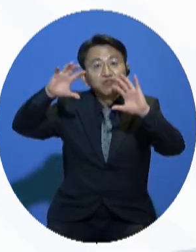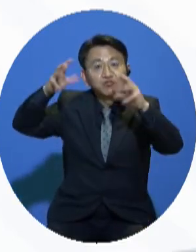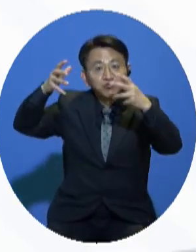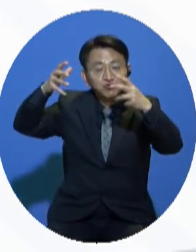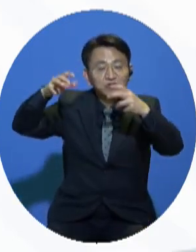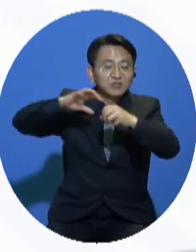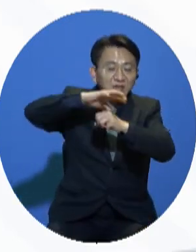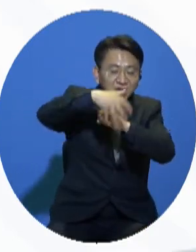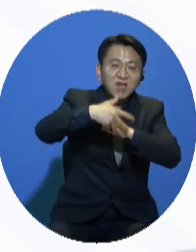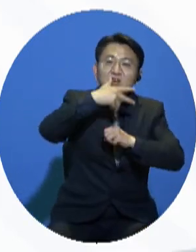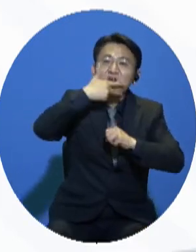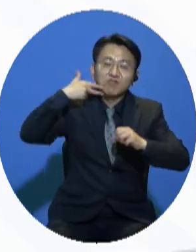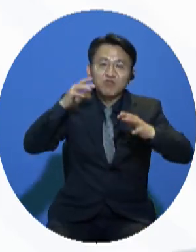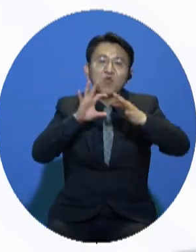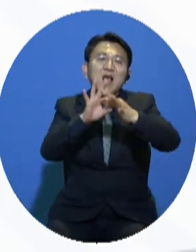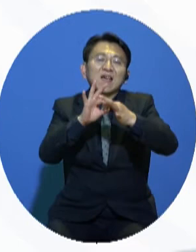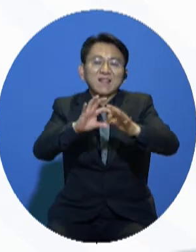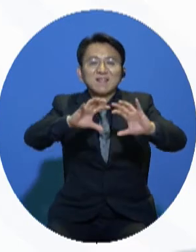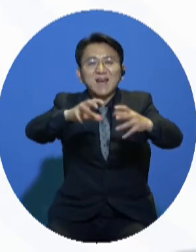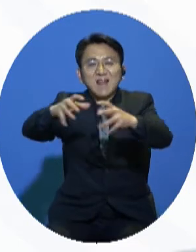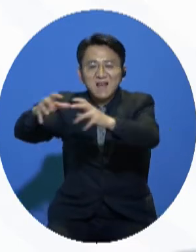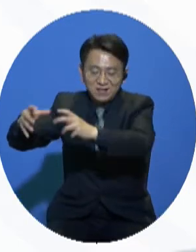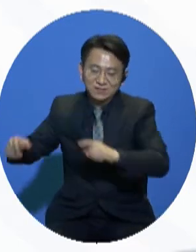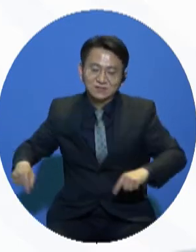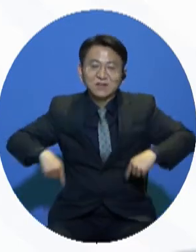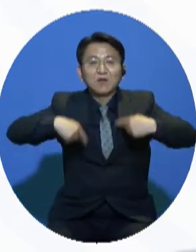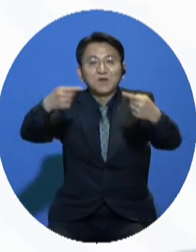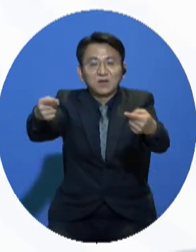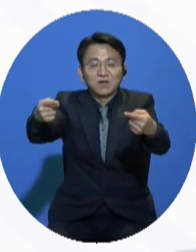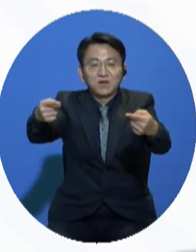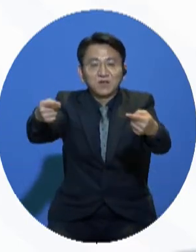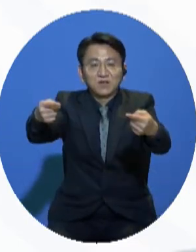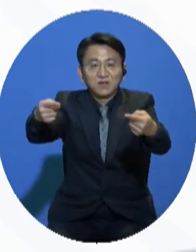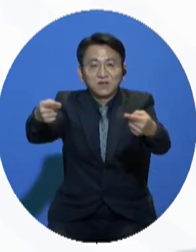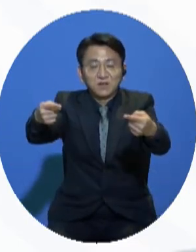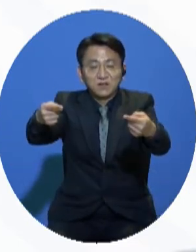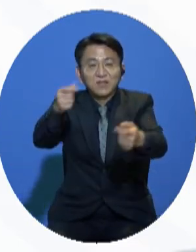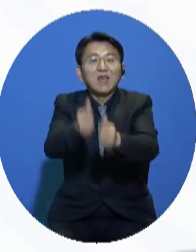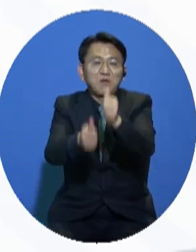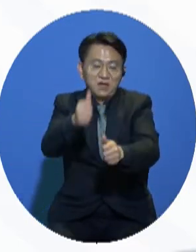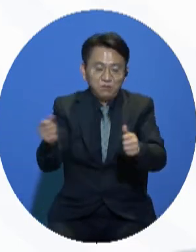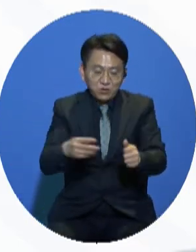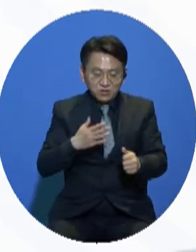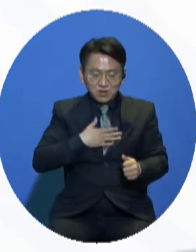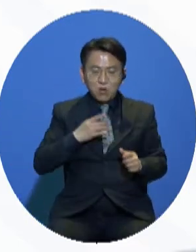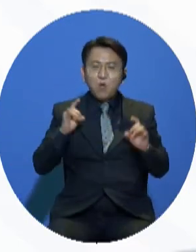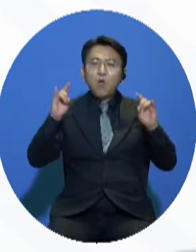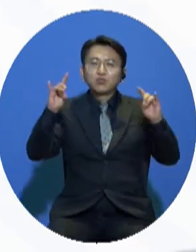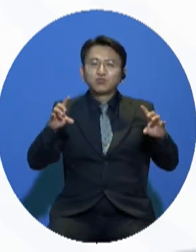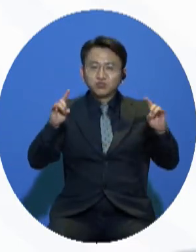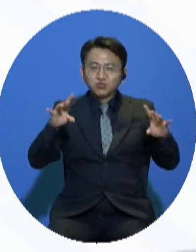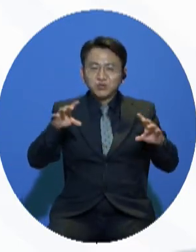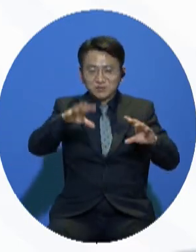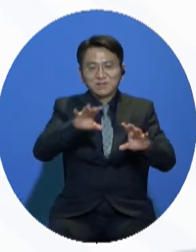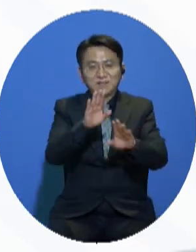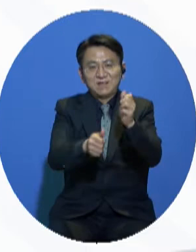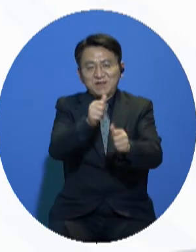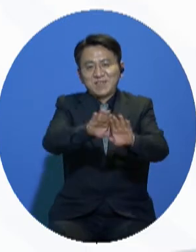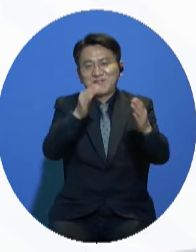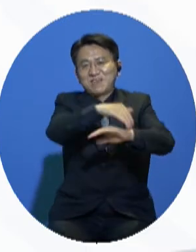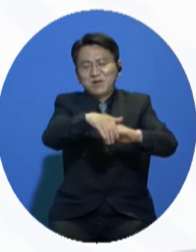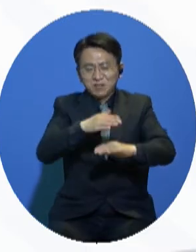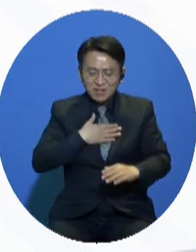데뷔하고 있었습니다. 호주에서 대회가 있을 예정인데 저는 원래 은퇴하려고 했었습니다.